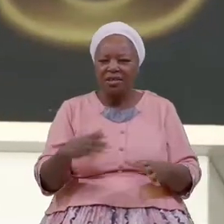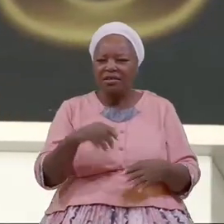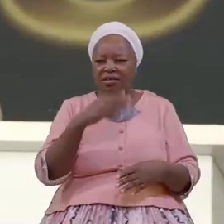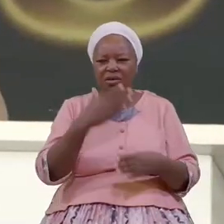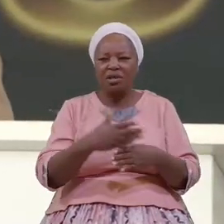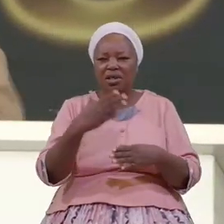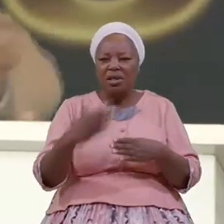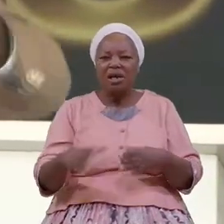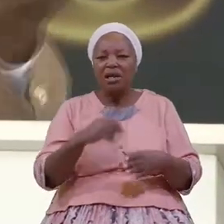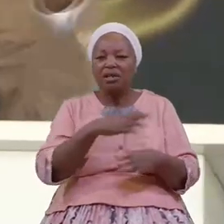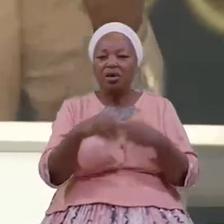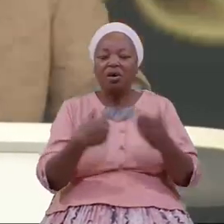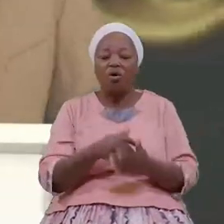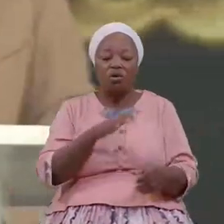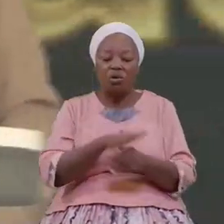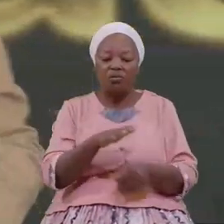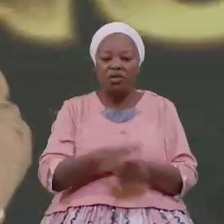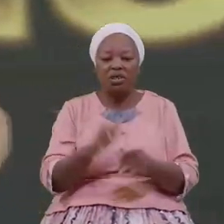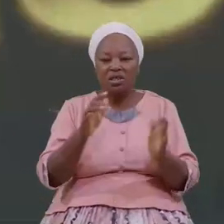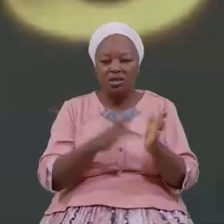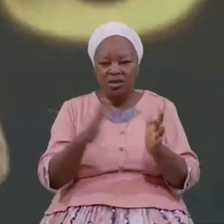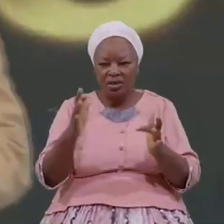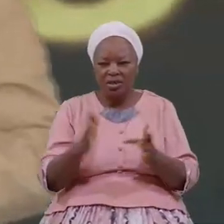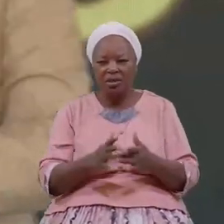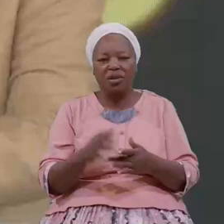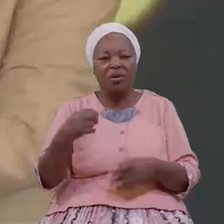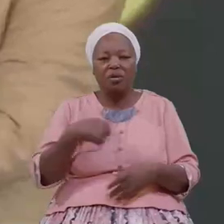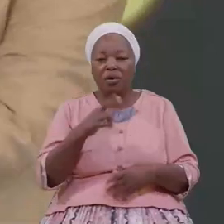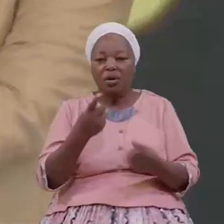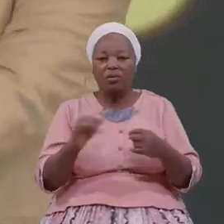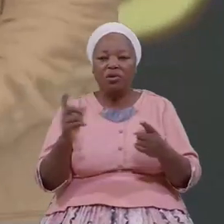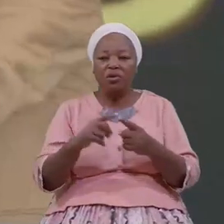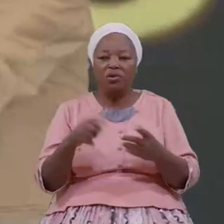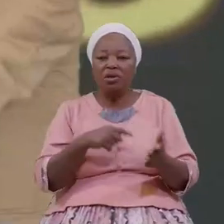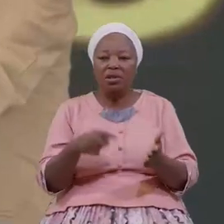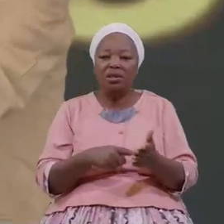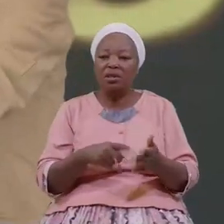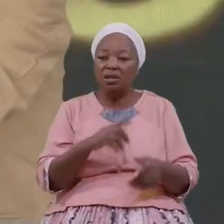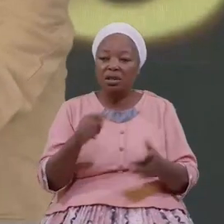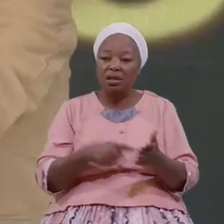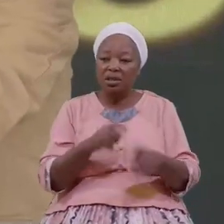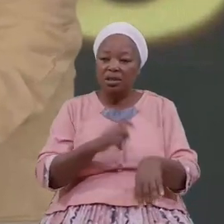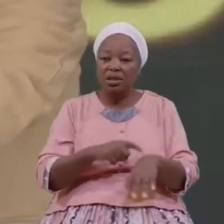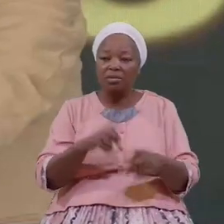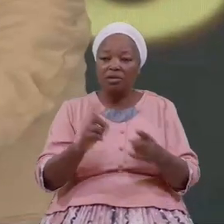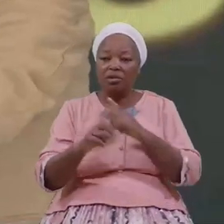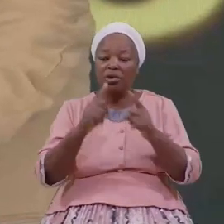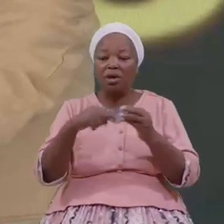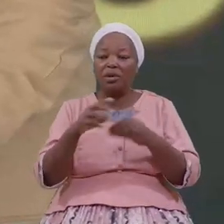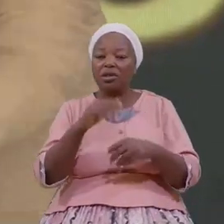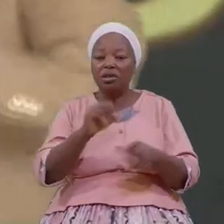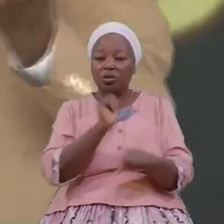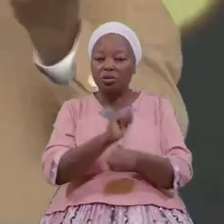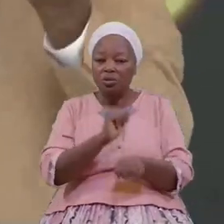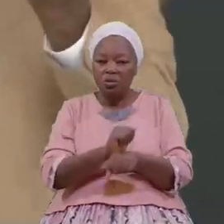le tout suffisant Jésus, l'irrésistible et l'inépuisable. Nous allons en ce temps-ci parler de